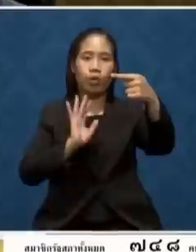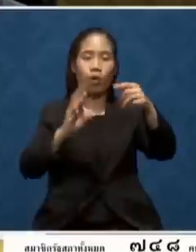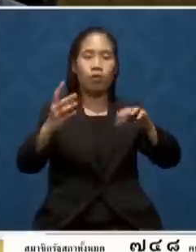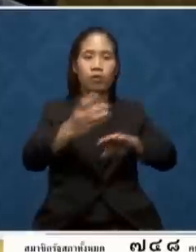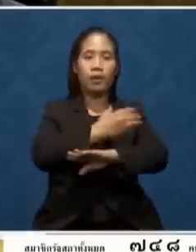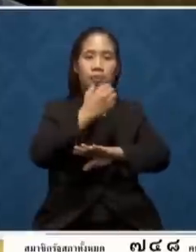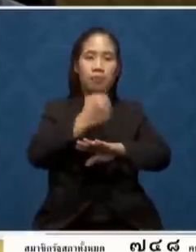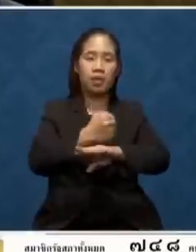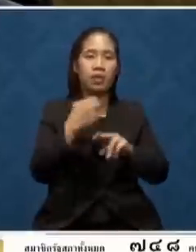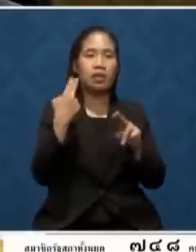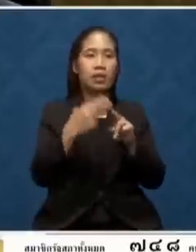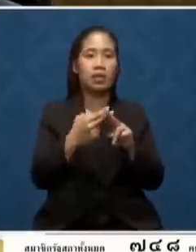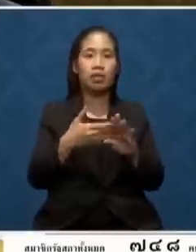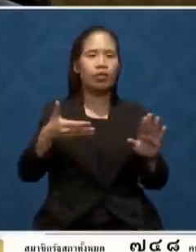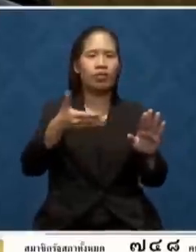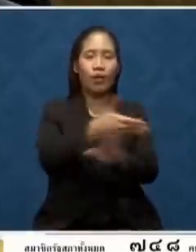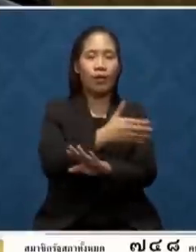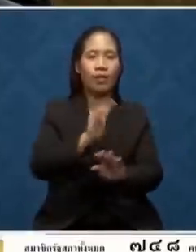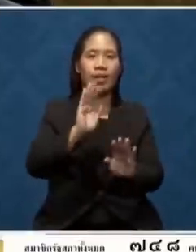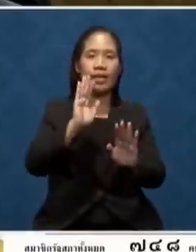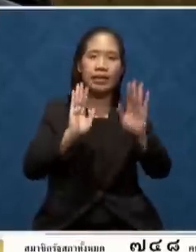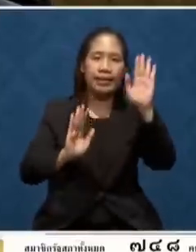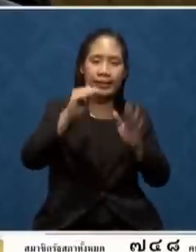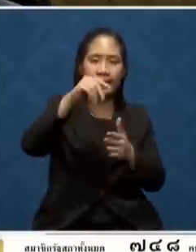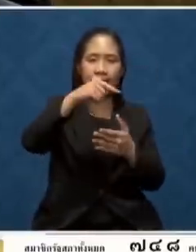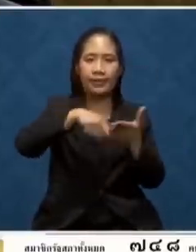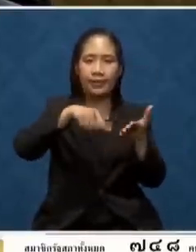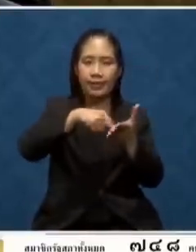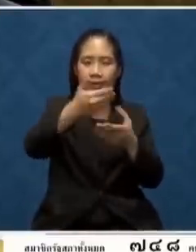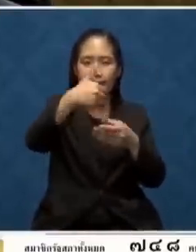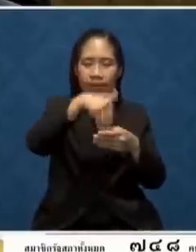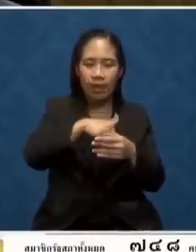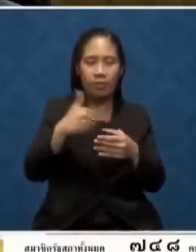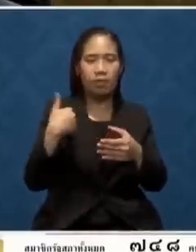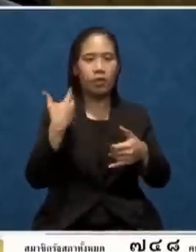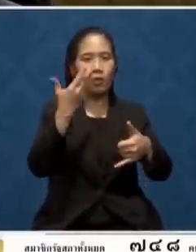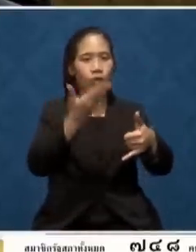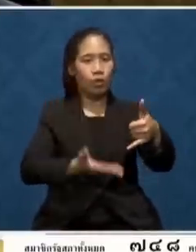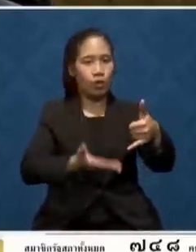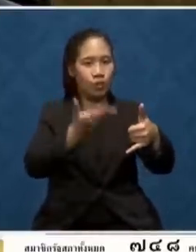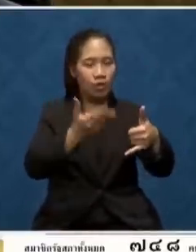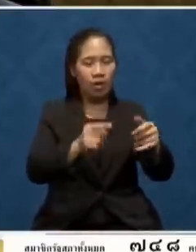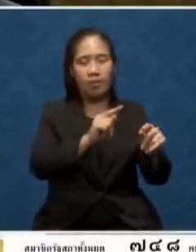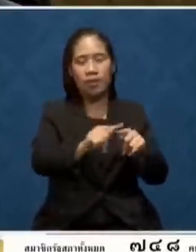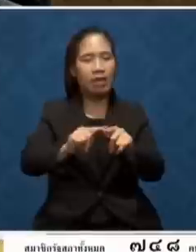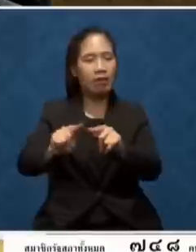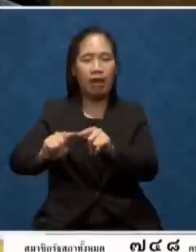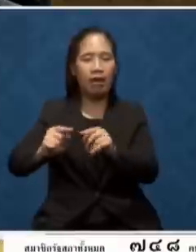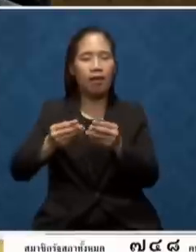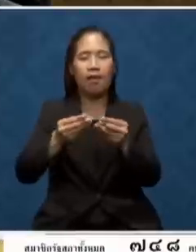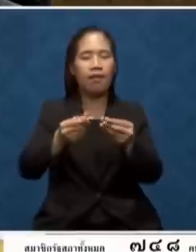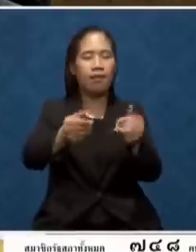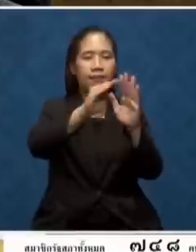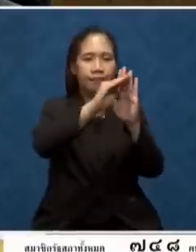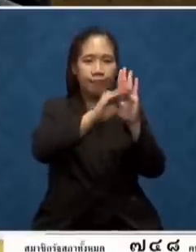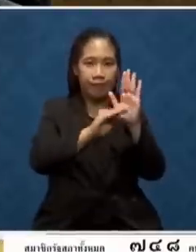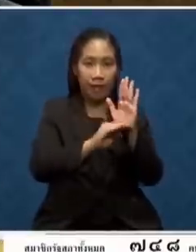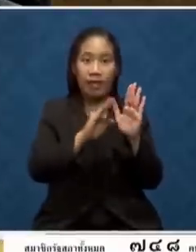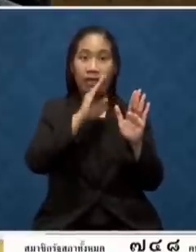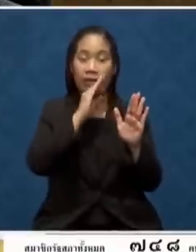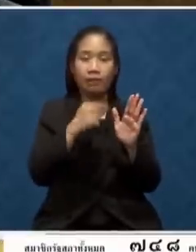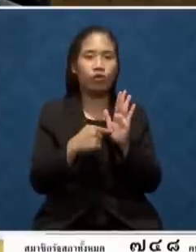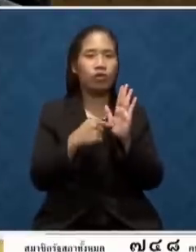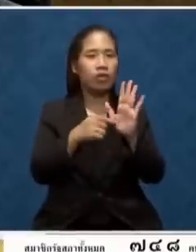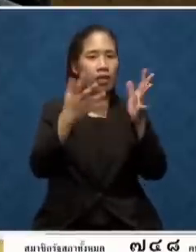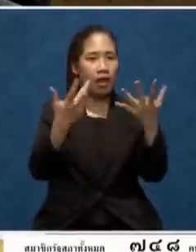ที่เสนอไว้ในช่วงเลือกตั้งมีคุณสมบัติมีลักษณะต้องห้ามกำหนดไว้ชัดเจนหมดเมื่อเสนอแล้ว